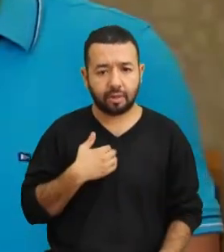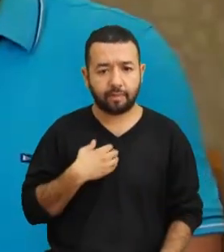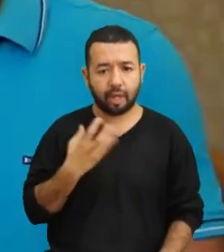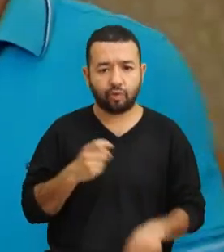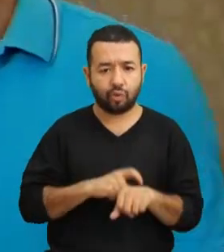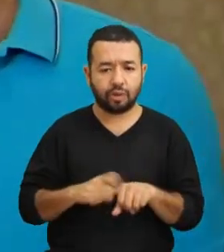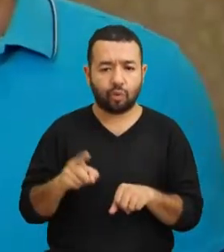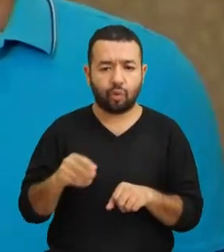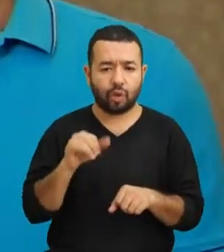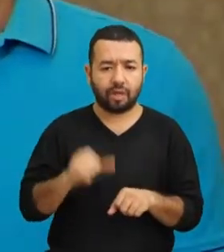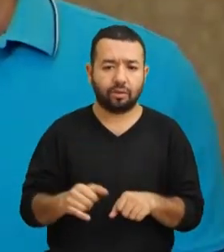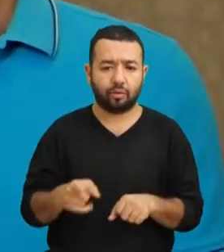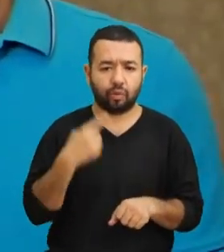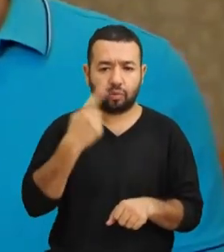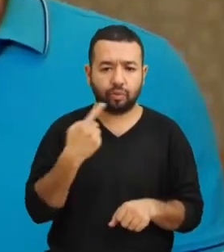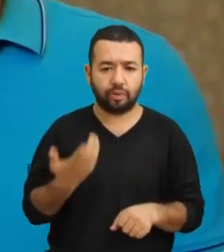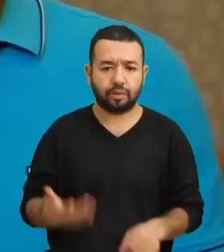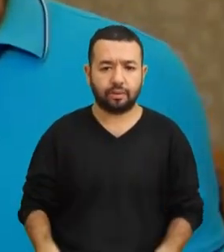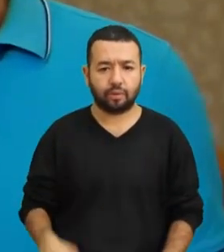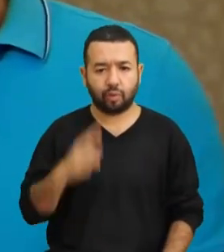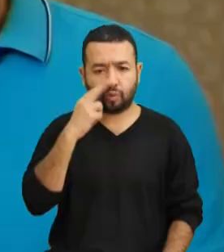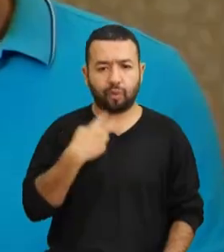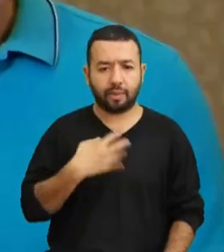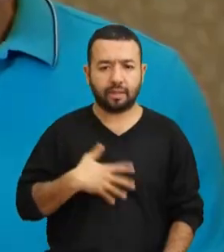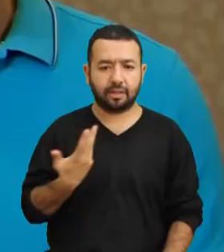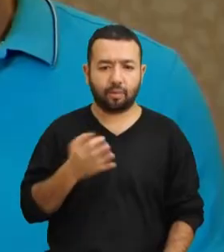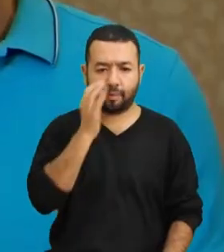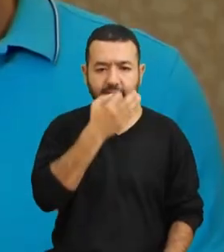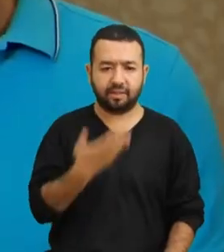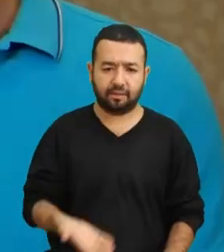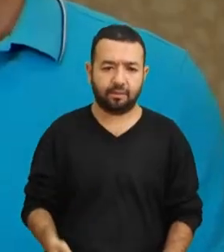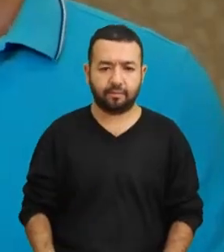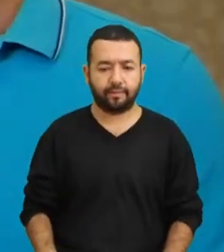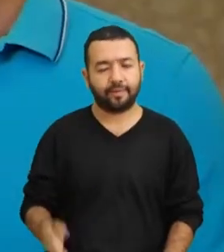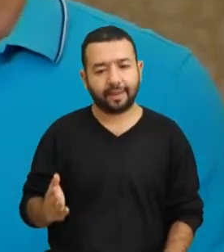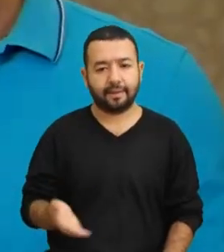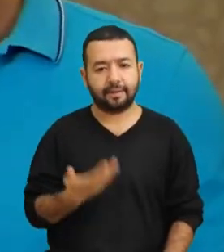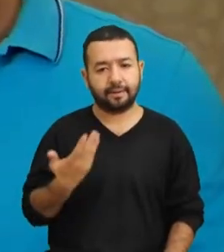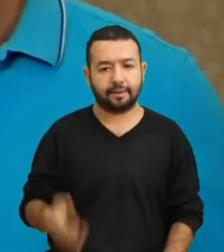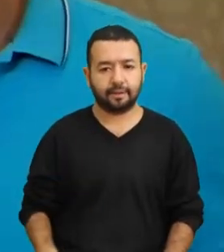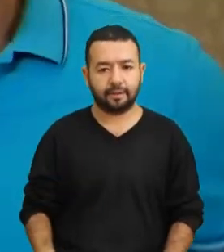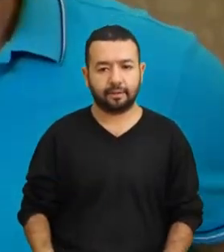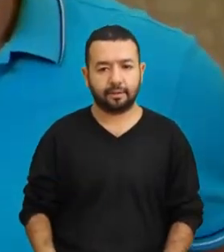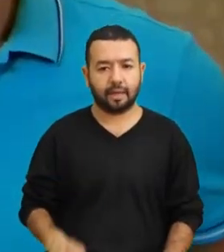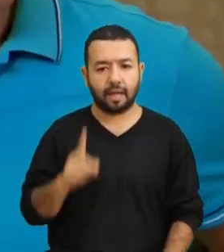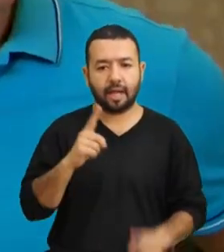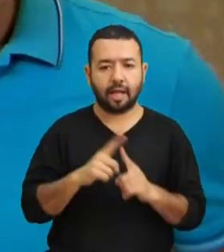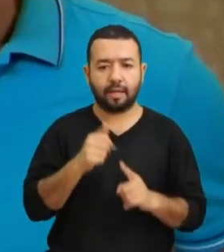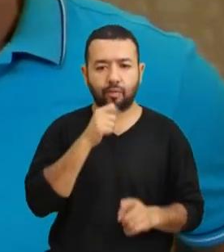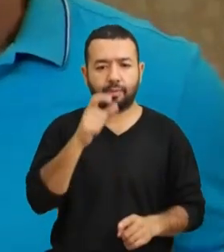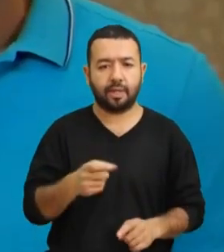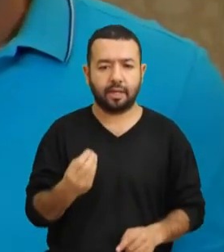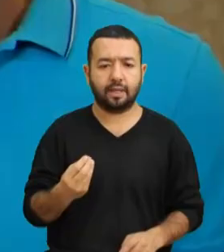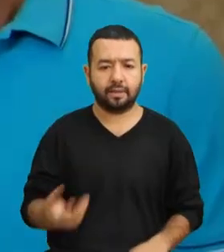çok sinirliler. O yüzden de yanlarında görmek istemiyorlar. Bu kadar basit. Neyse canım. Allah'tan Timuçin Bey iyi